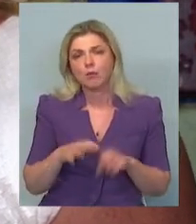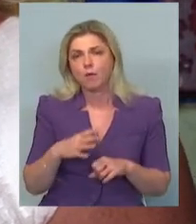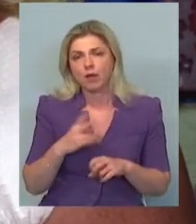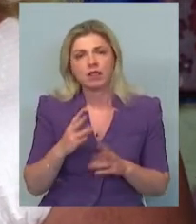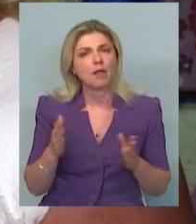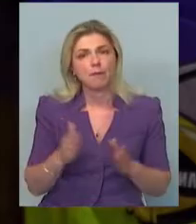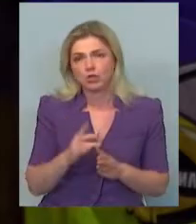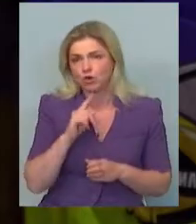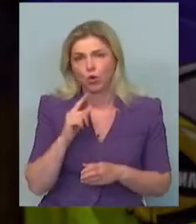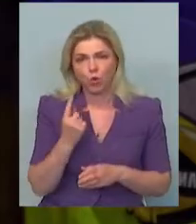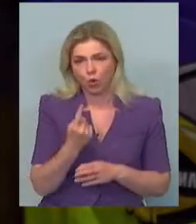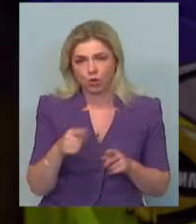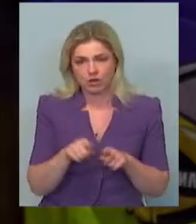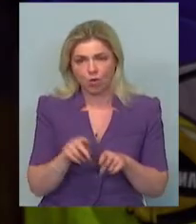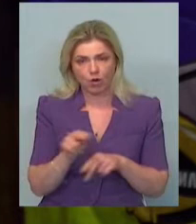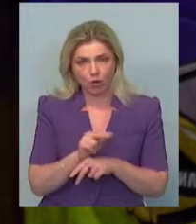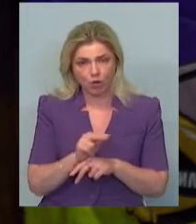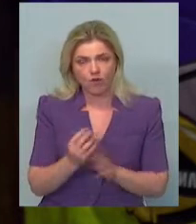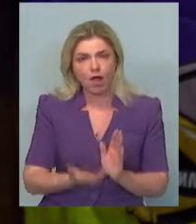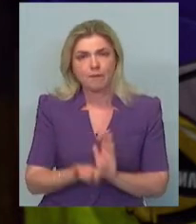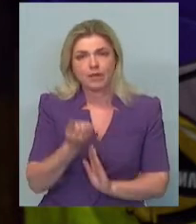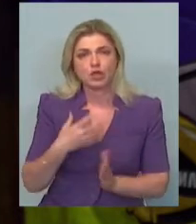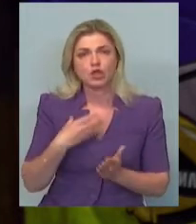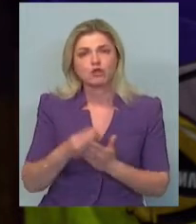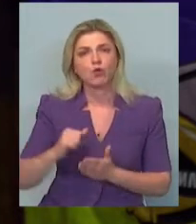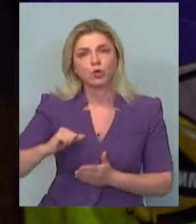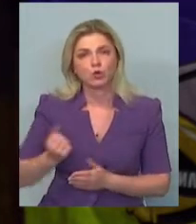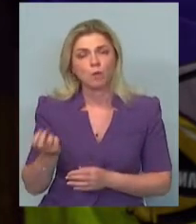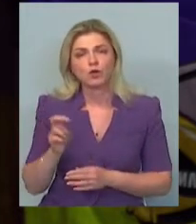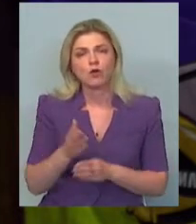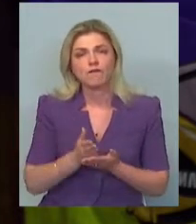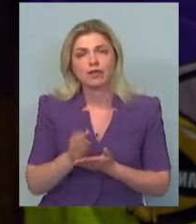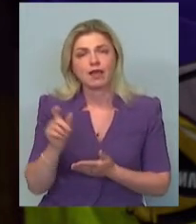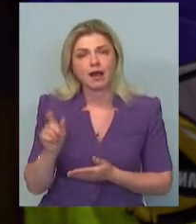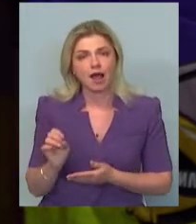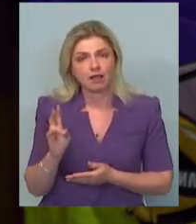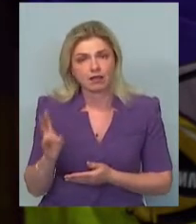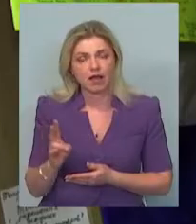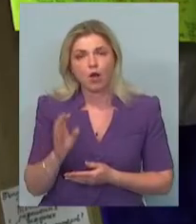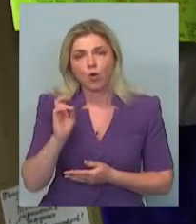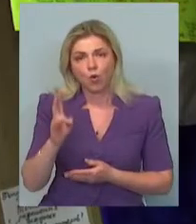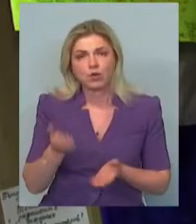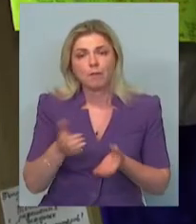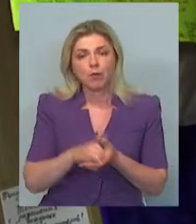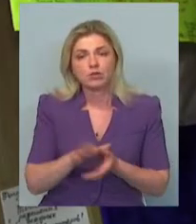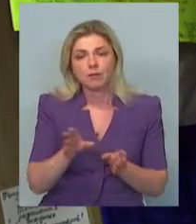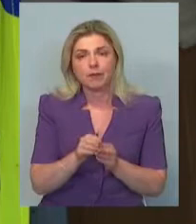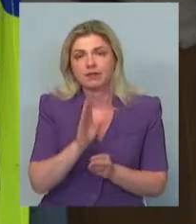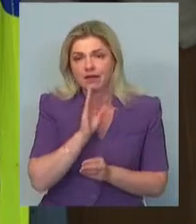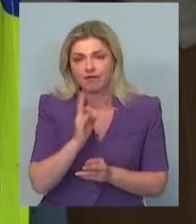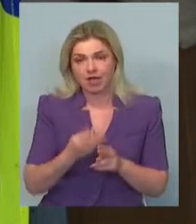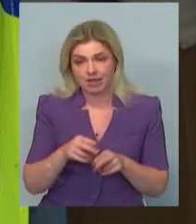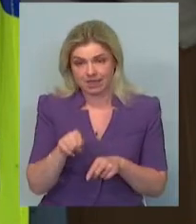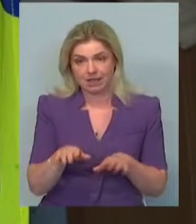таке лікування. Підтримати свою подругу прийшов ветеран АТО Сергій Параскун. Чоловік познайомився з волонтеркою на цьому